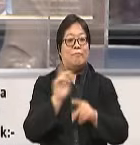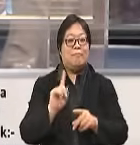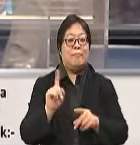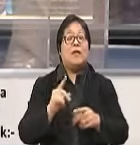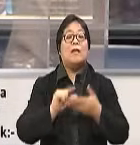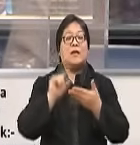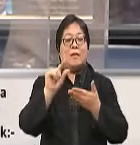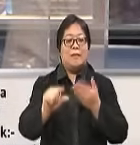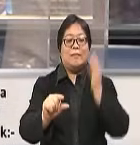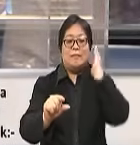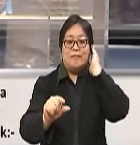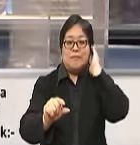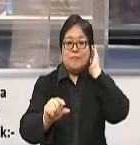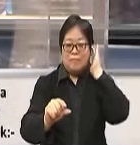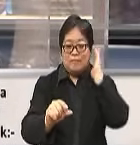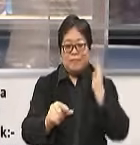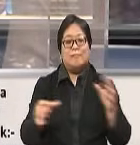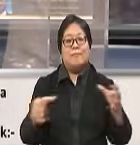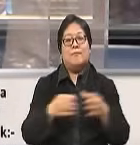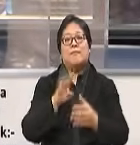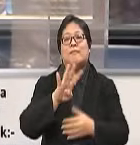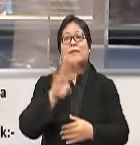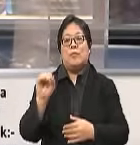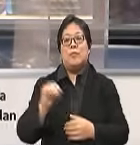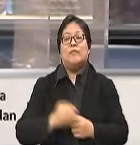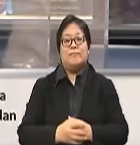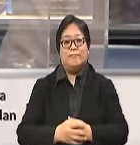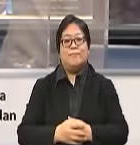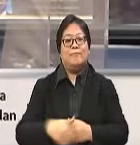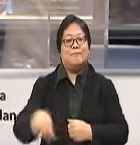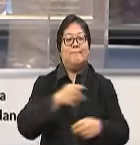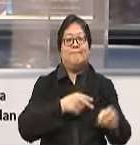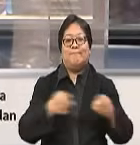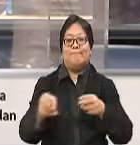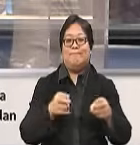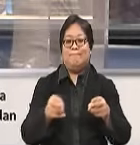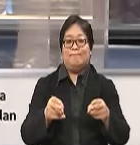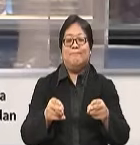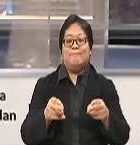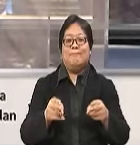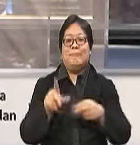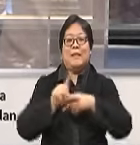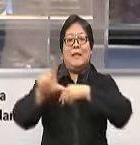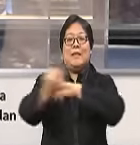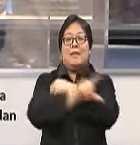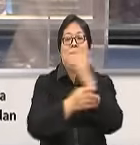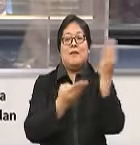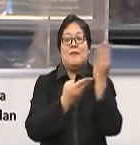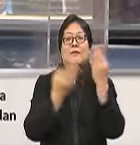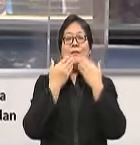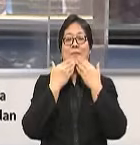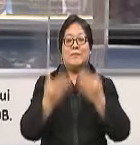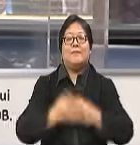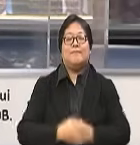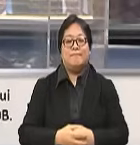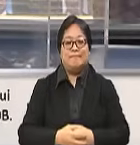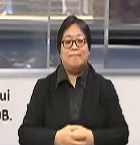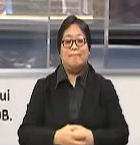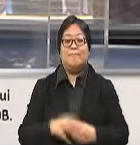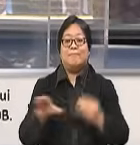Grand kepada luka gulungan 40 yang mengusulkan ladang sawit ini Terima kasih